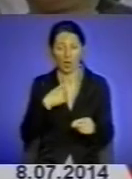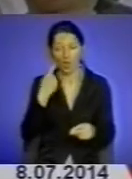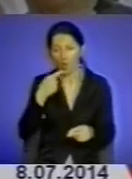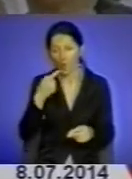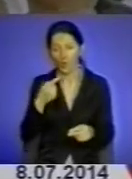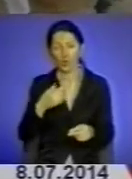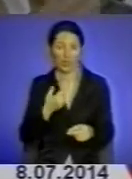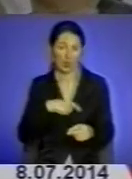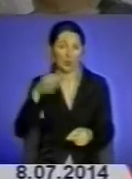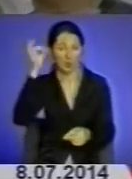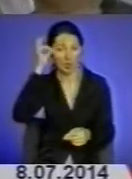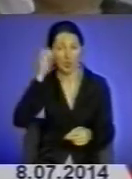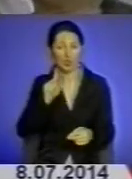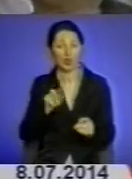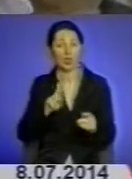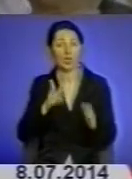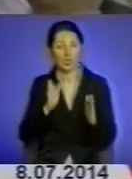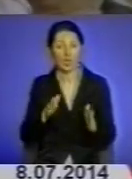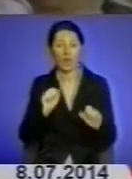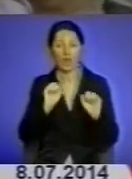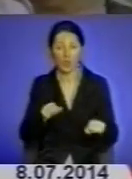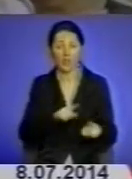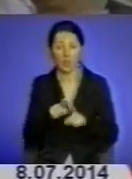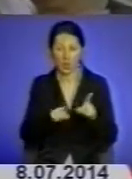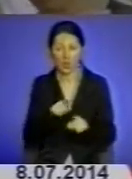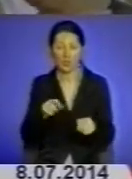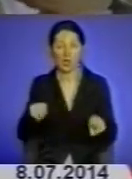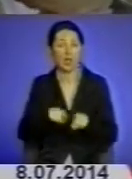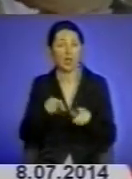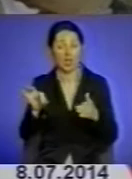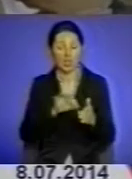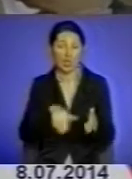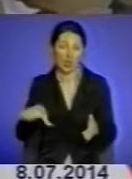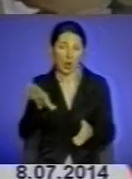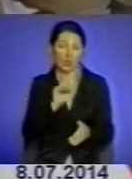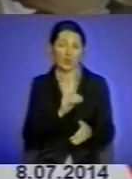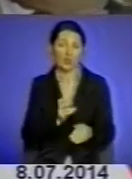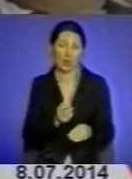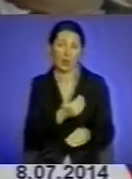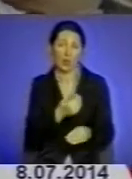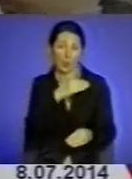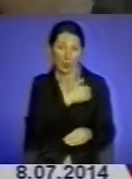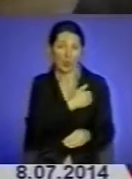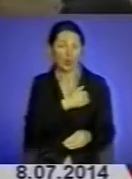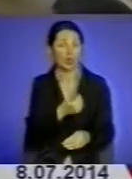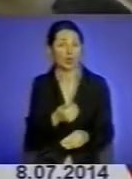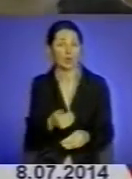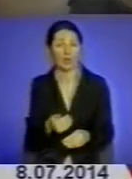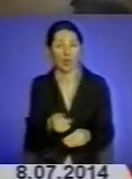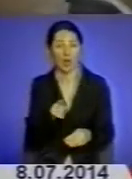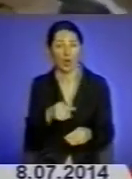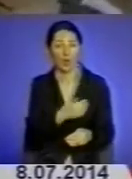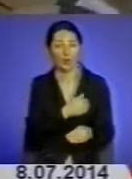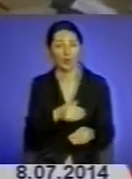так згадала, що як тільки влада міняється, так зараз зразу всі оці обходи і хочуть те саме. А скільки років тут працюєте? Я